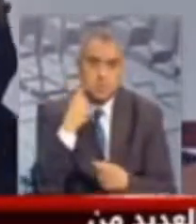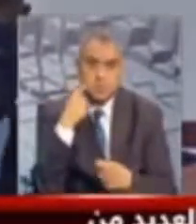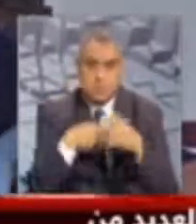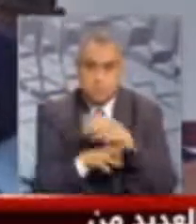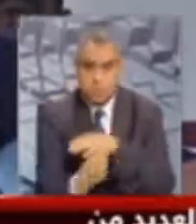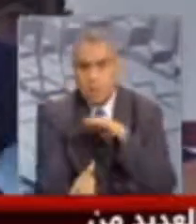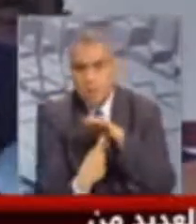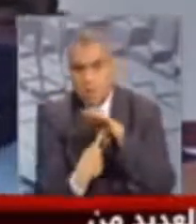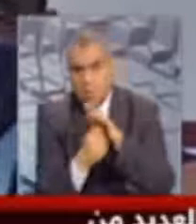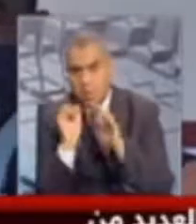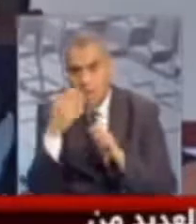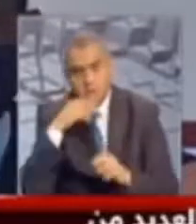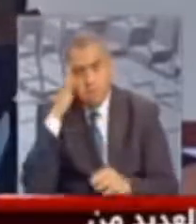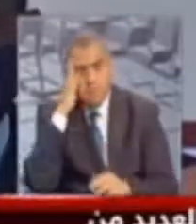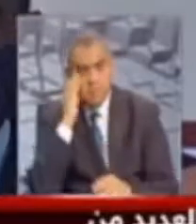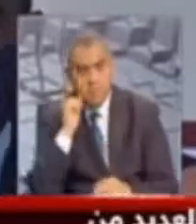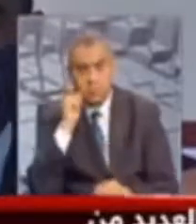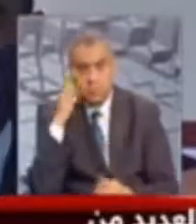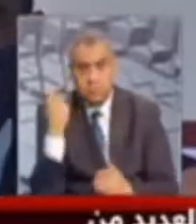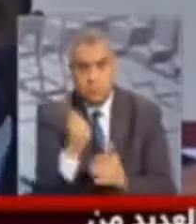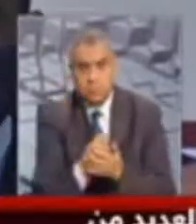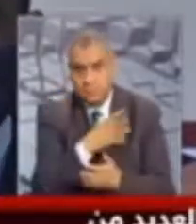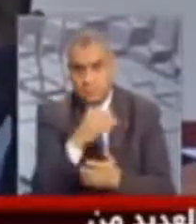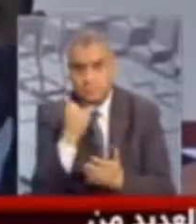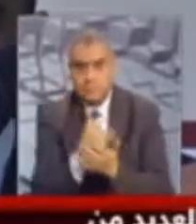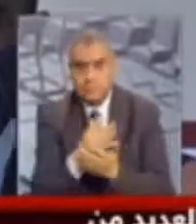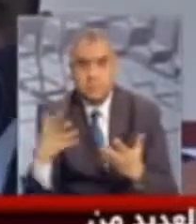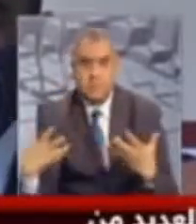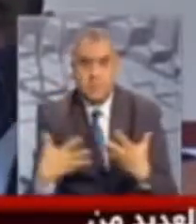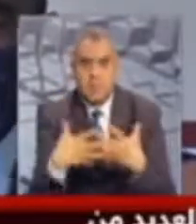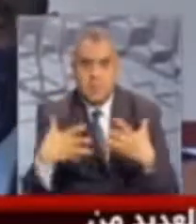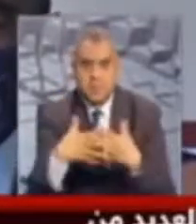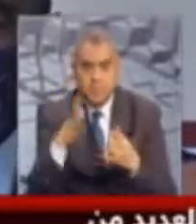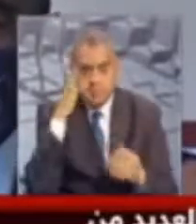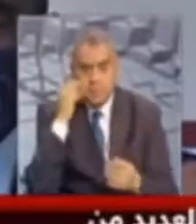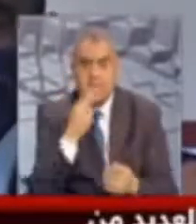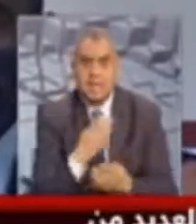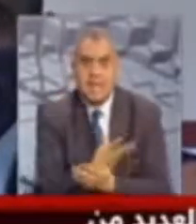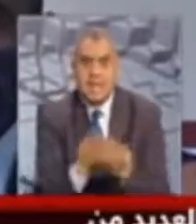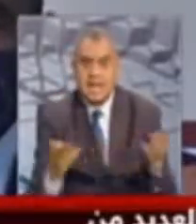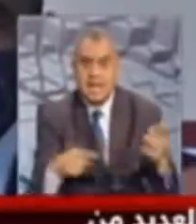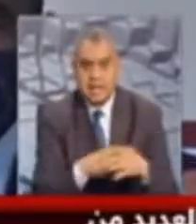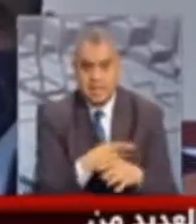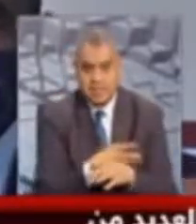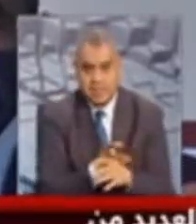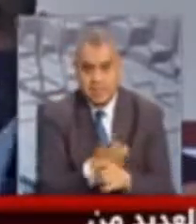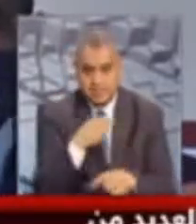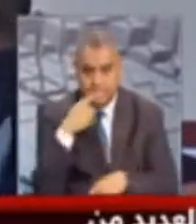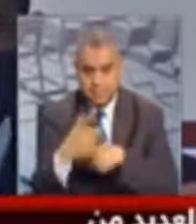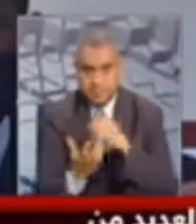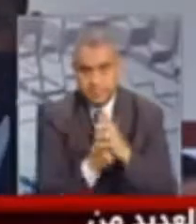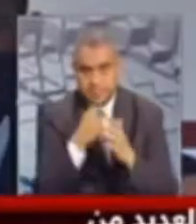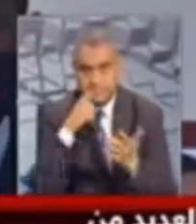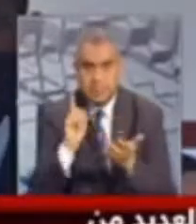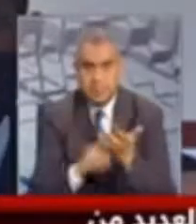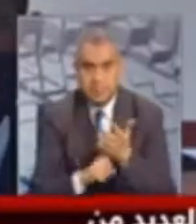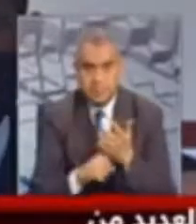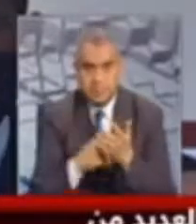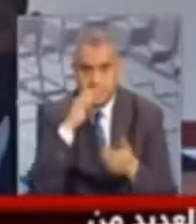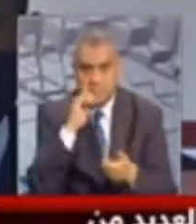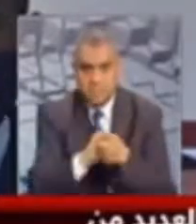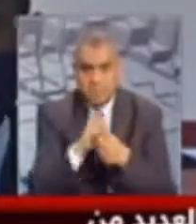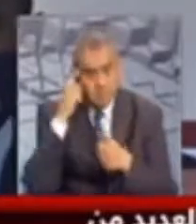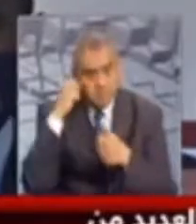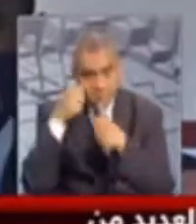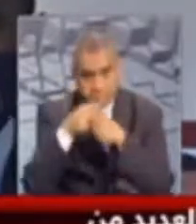الحربية، فنسأل الله سبحانه وتعالى دوما وأبدا أنه يجمعنا في ساعة خير. اليوم إذا كان هنالك ثمة كلمة أفتكر